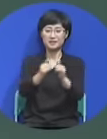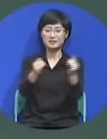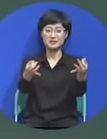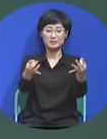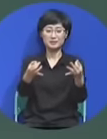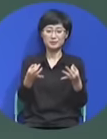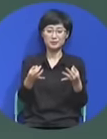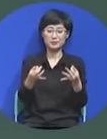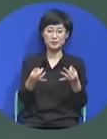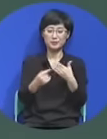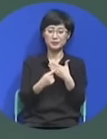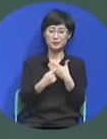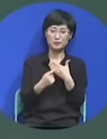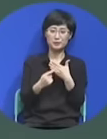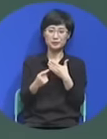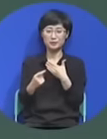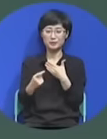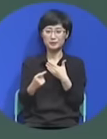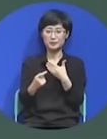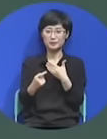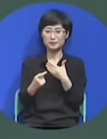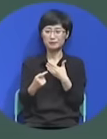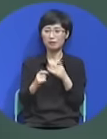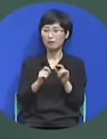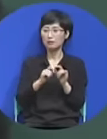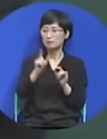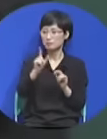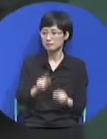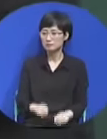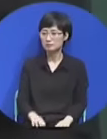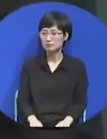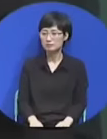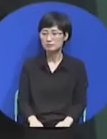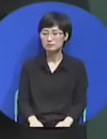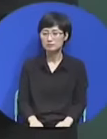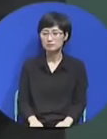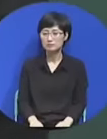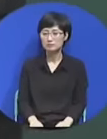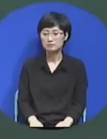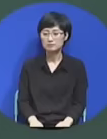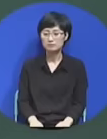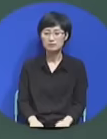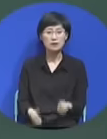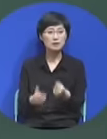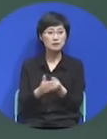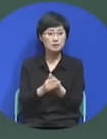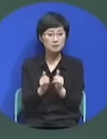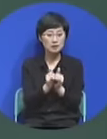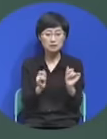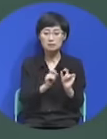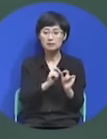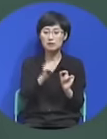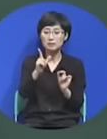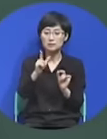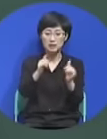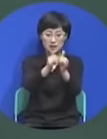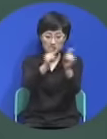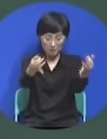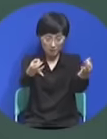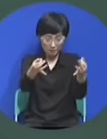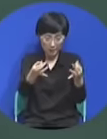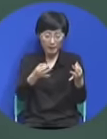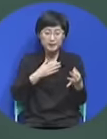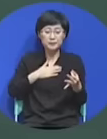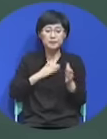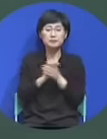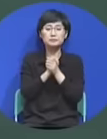现在很多的人祷告在人的面前。 거의 다 사람 앞에서요. 几乎都是在人面前。 그러니까 많은 사람들이 사람 앞에서 기도한다. 그럼